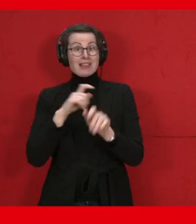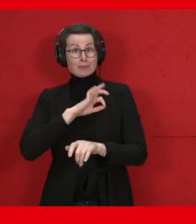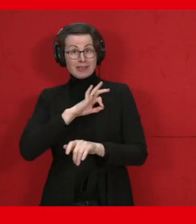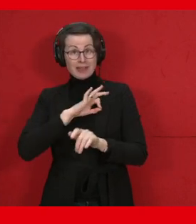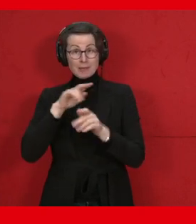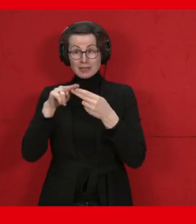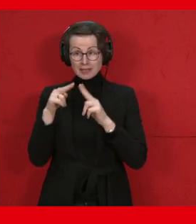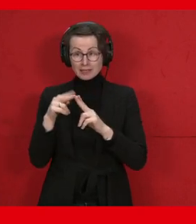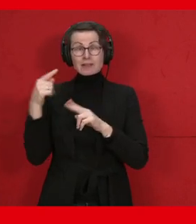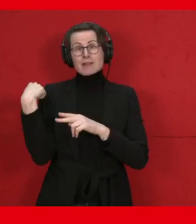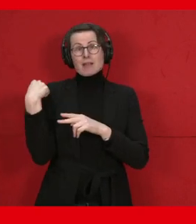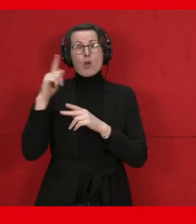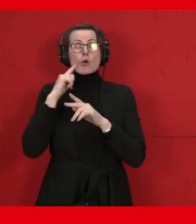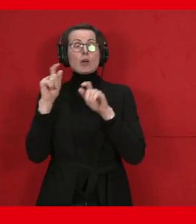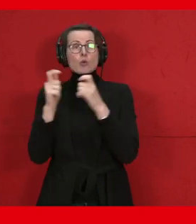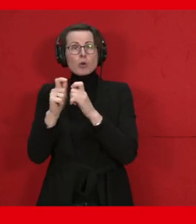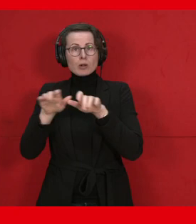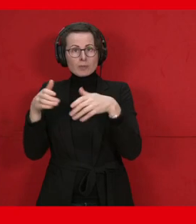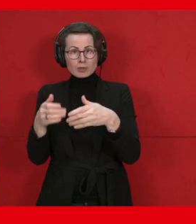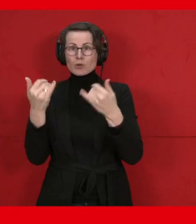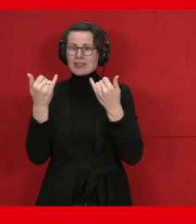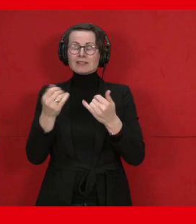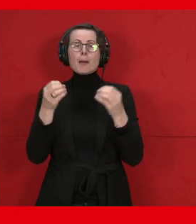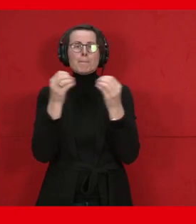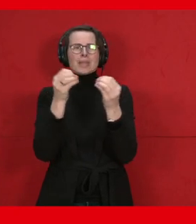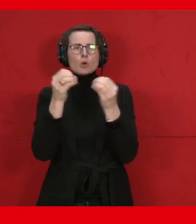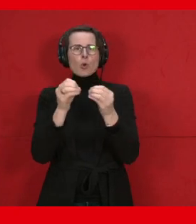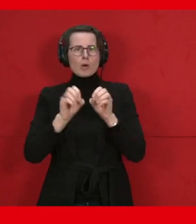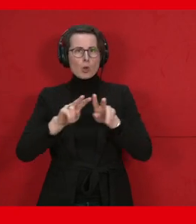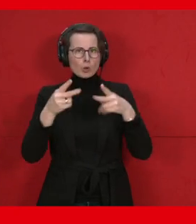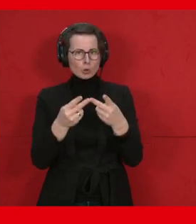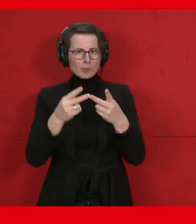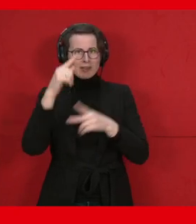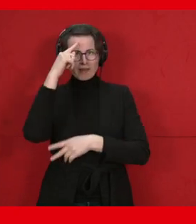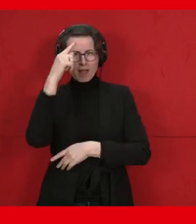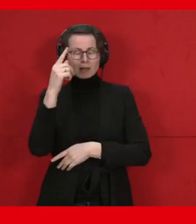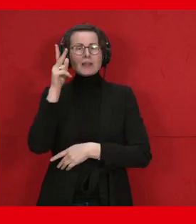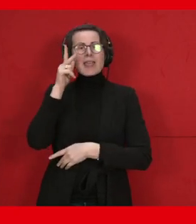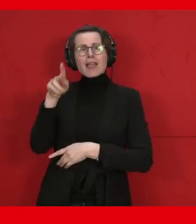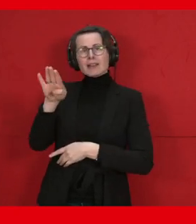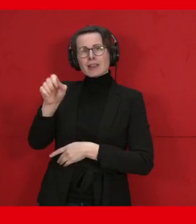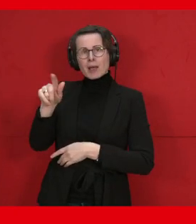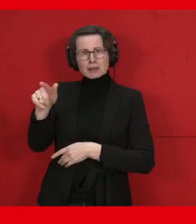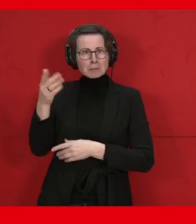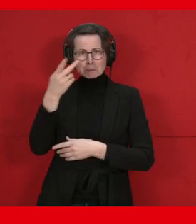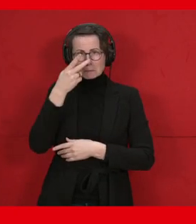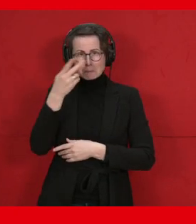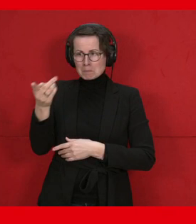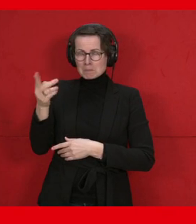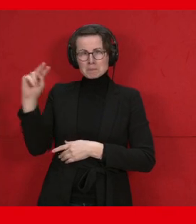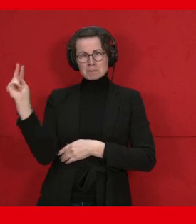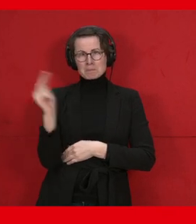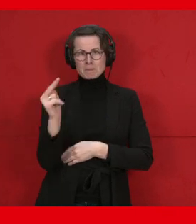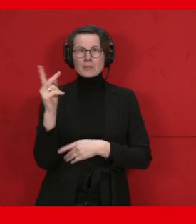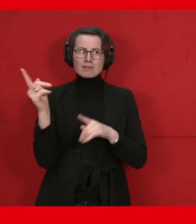im Bioökonomierat der Bundesregierung. Herr Niebert, wie hält es denn der oberste deutsche Umweltschützer nach